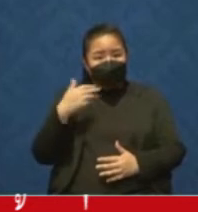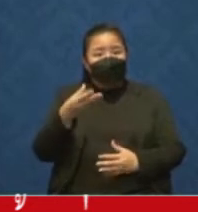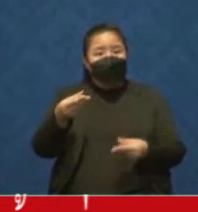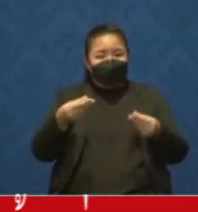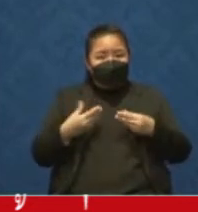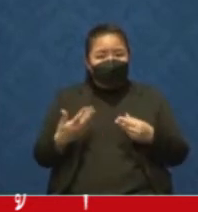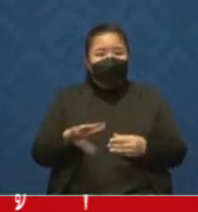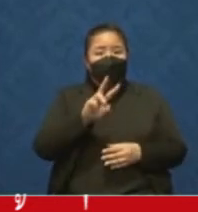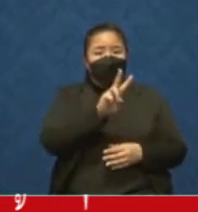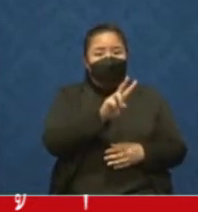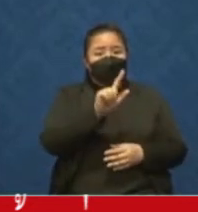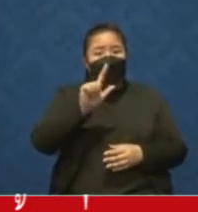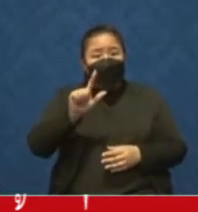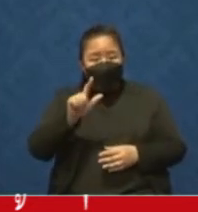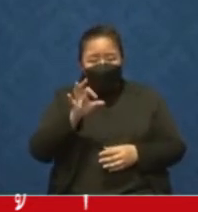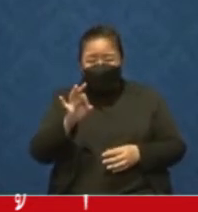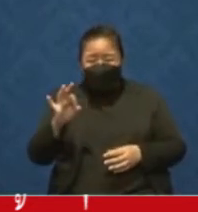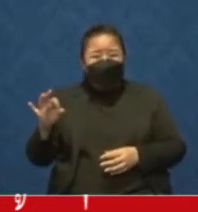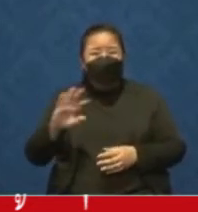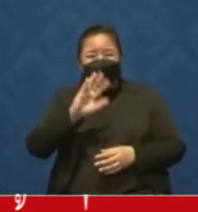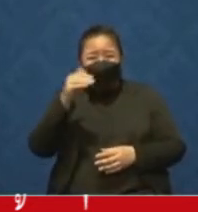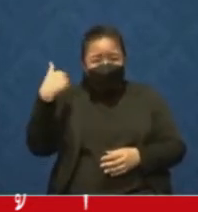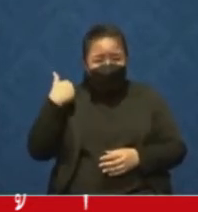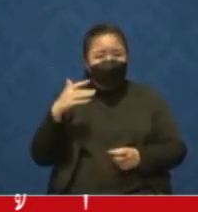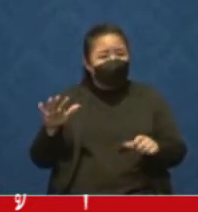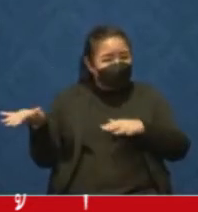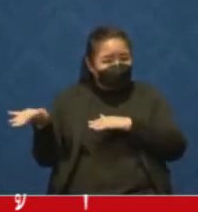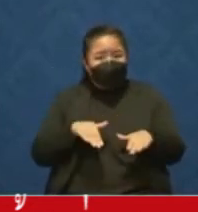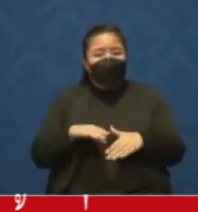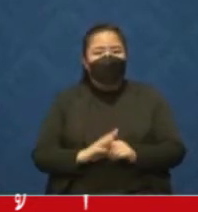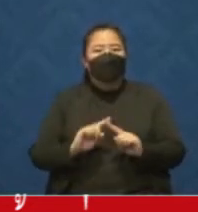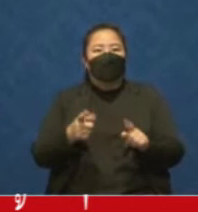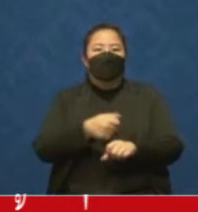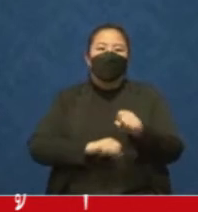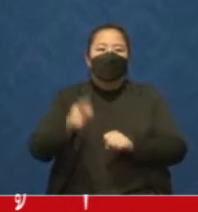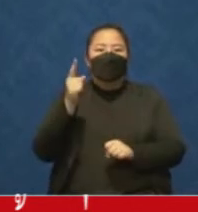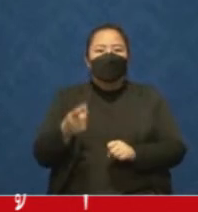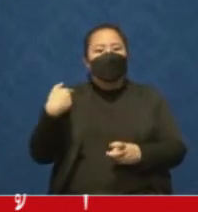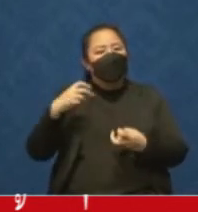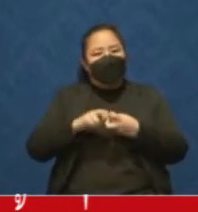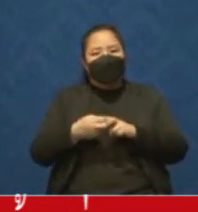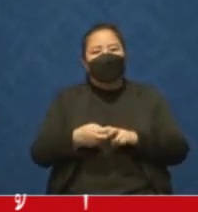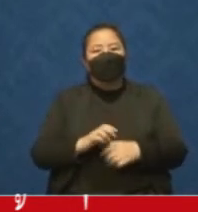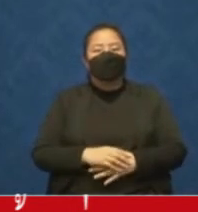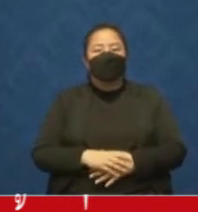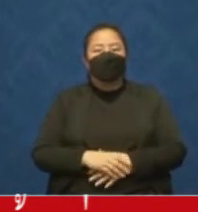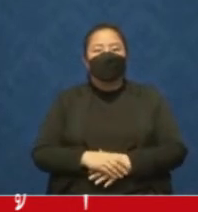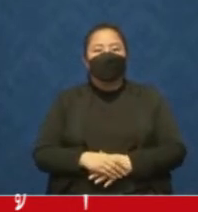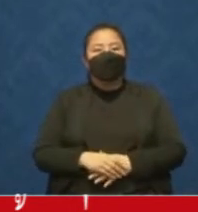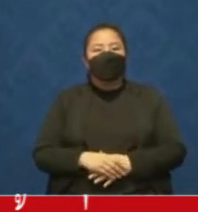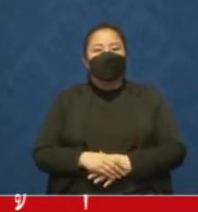ราทมนตรีถามทางปลากาส่งก็บอกวยามีพร้อม แต่ในทางพฤิบัติมีปัหาต่ไปครับ